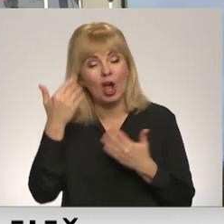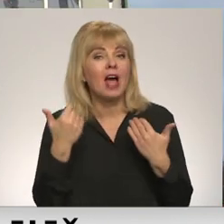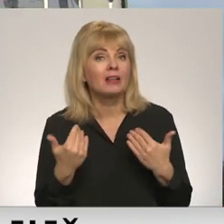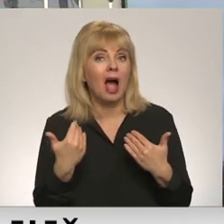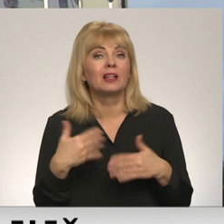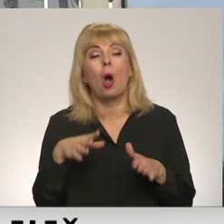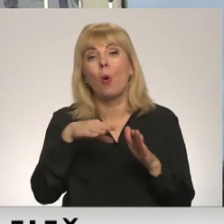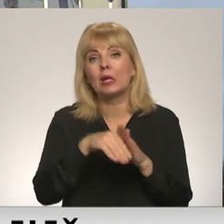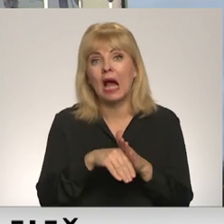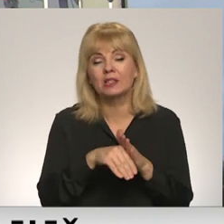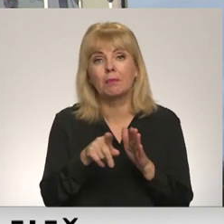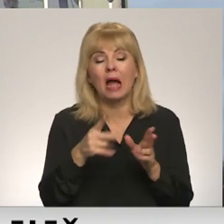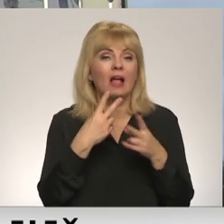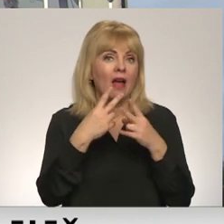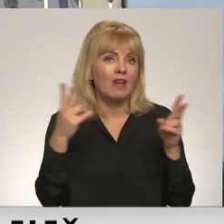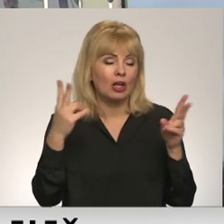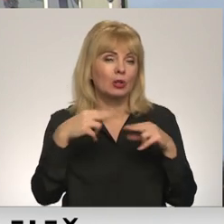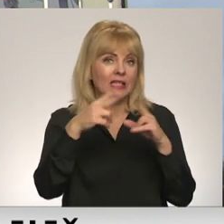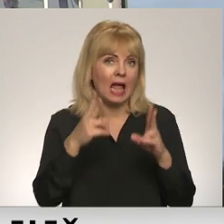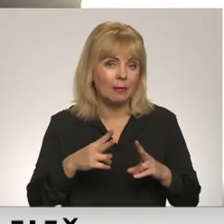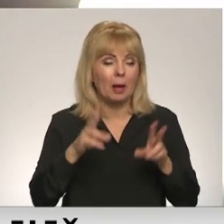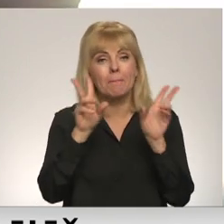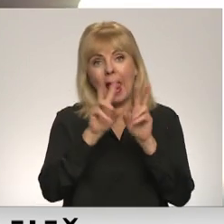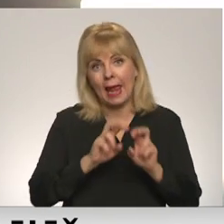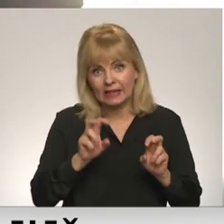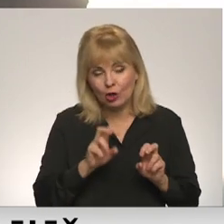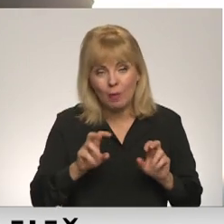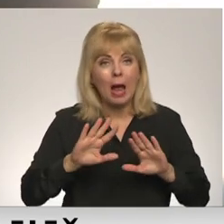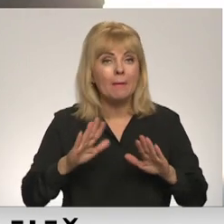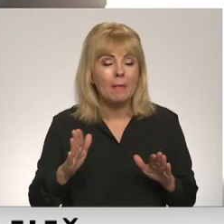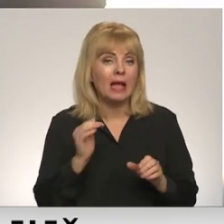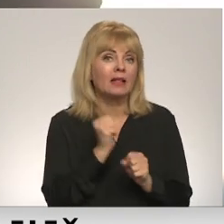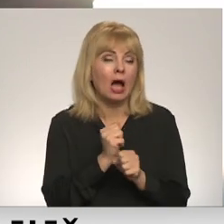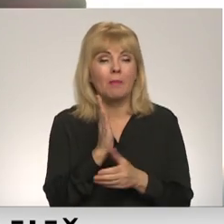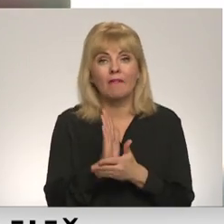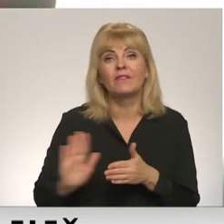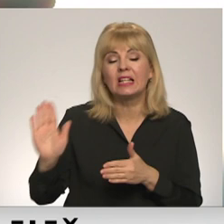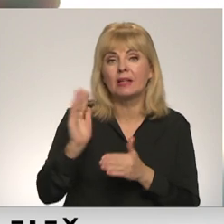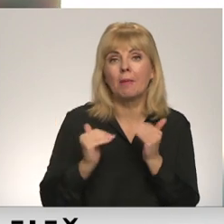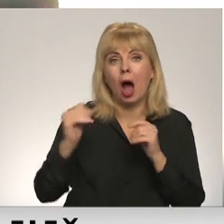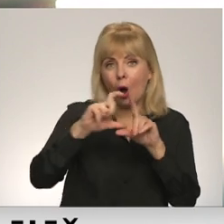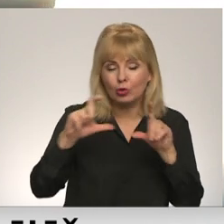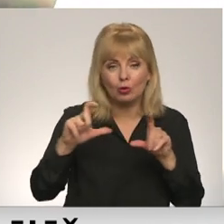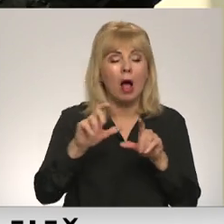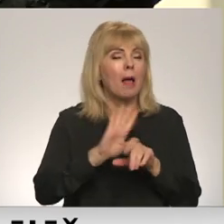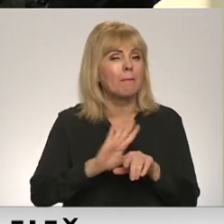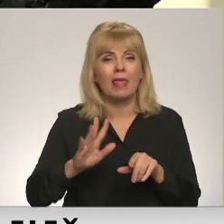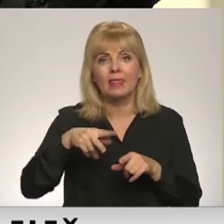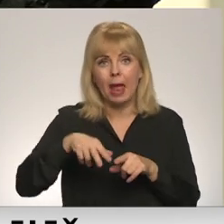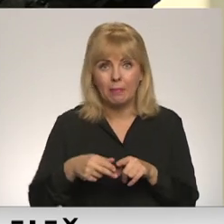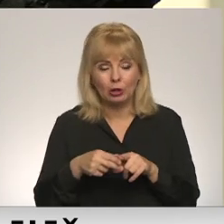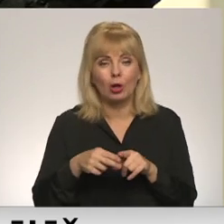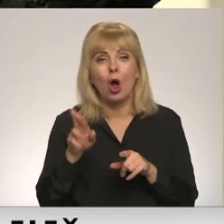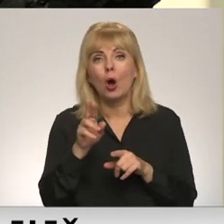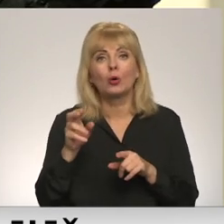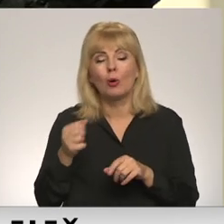viņš iesaistījies kādā vērienīgā starptautiskā pētījumā, taču arī darbu Vidzemes augstskolā viņš nepārtrauks. Krūmiņš